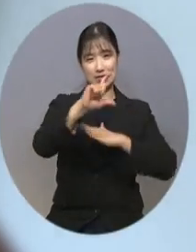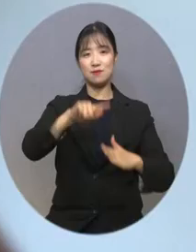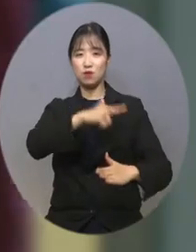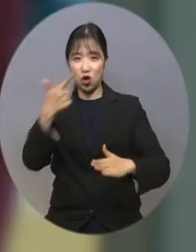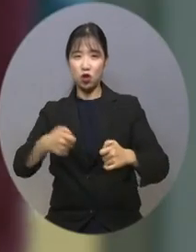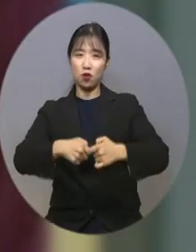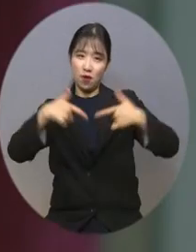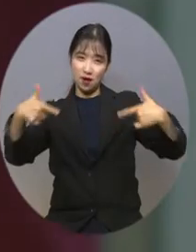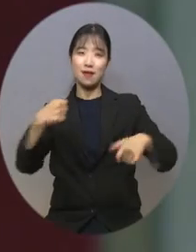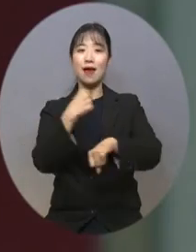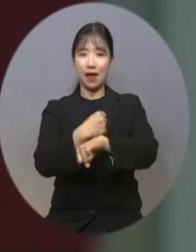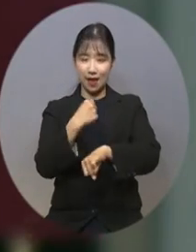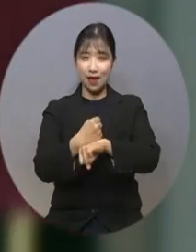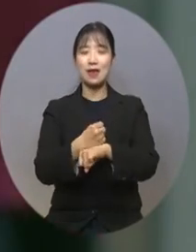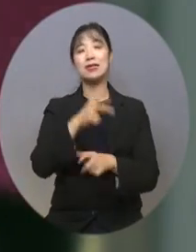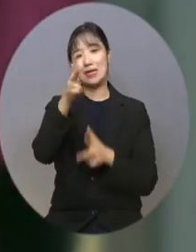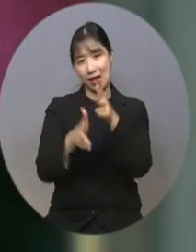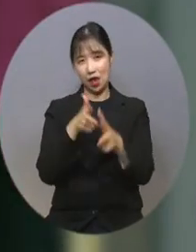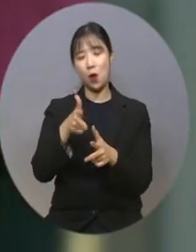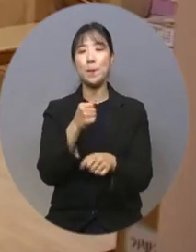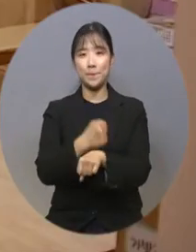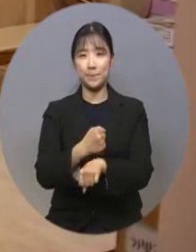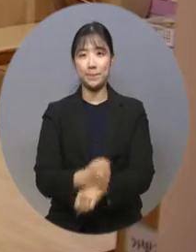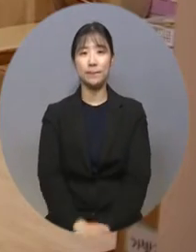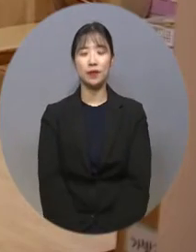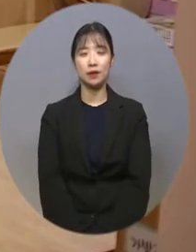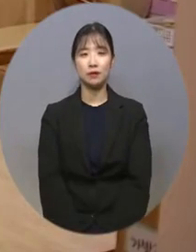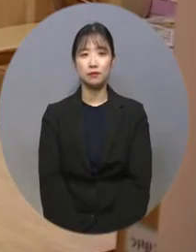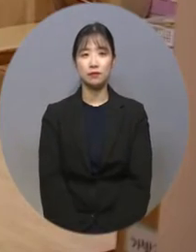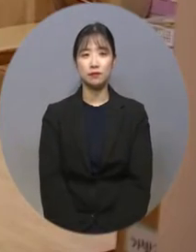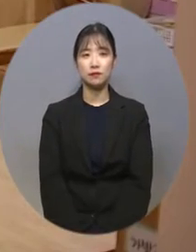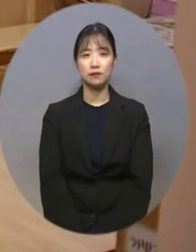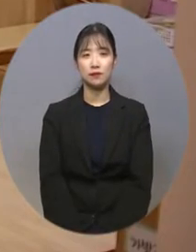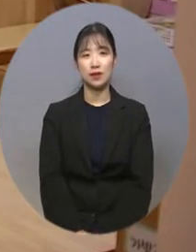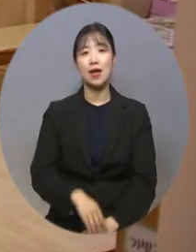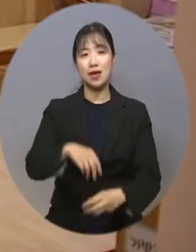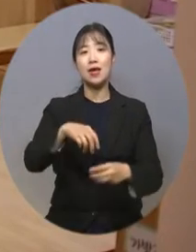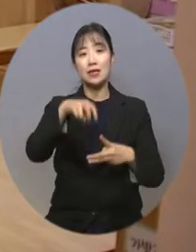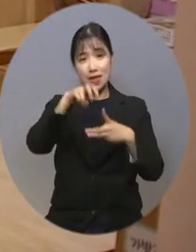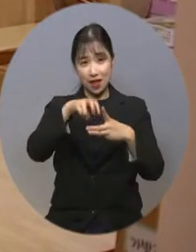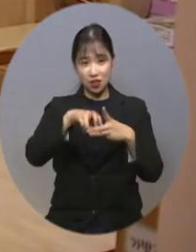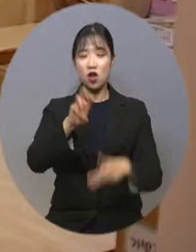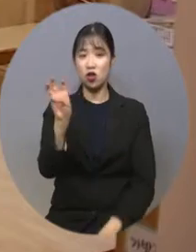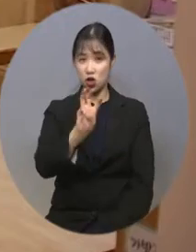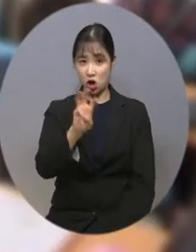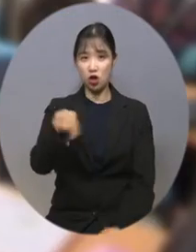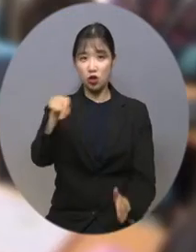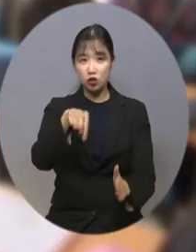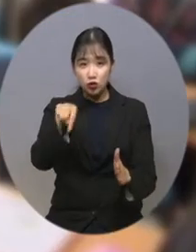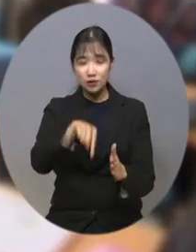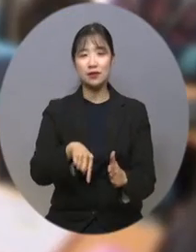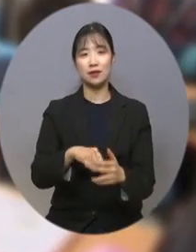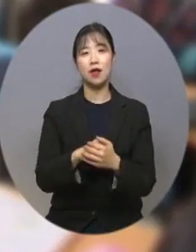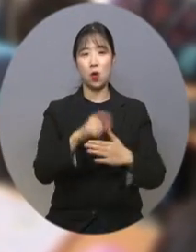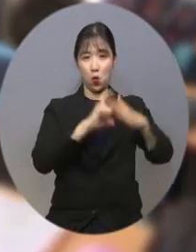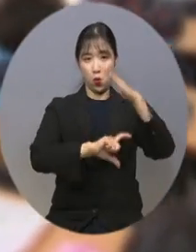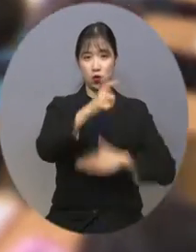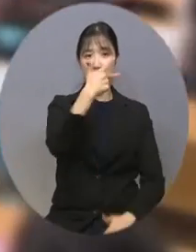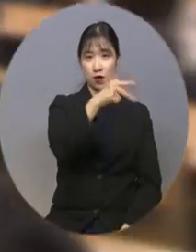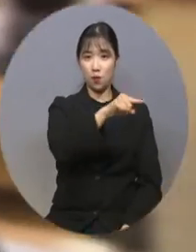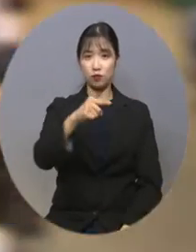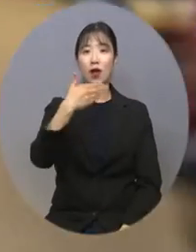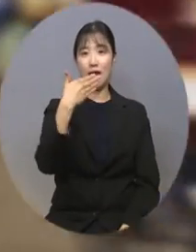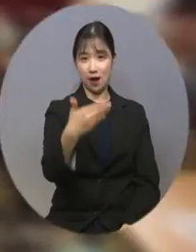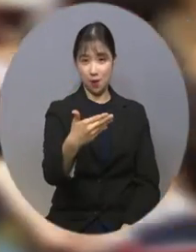운영시간 연장 시범 사업을 실시합니다 이에 따라 시범 센터 30 곳은 학기중에 오전 7시부터